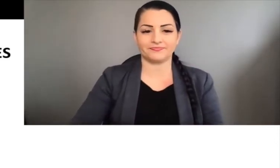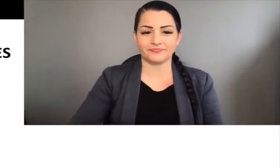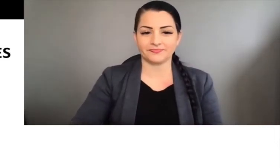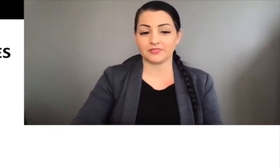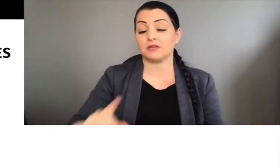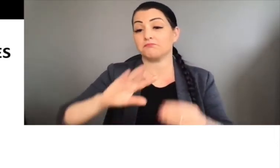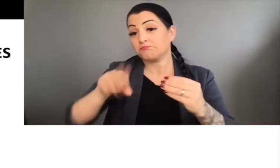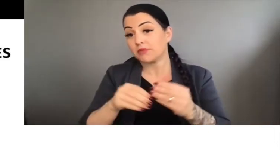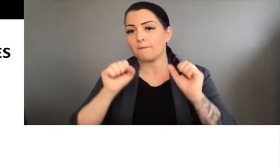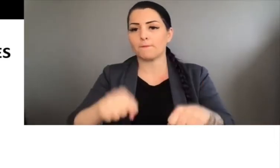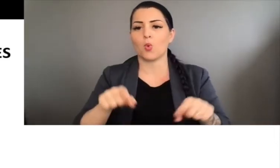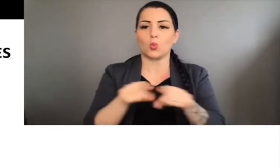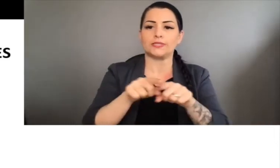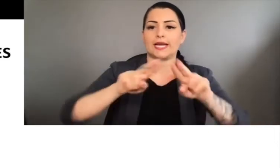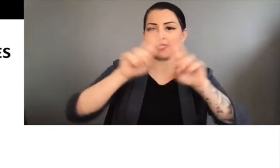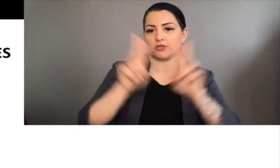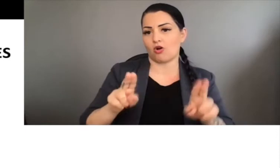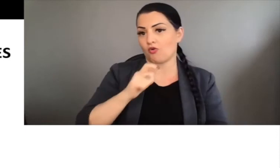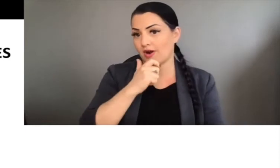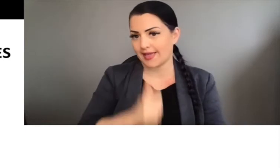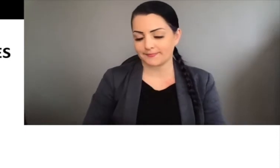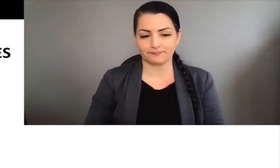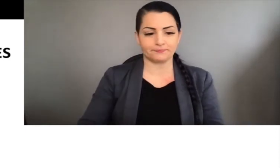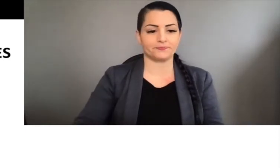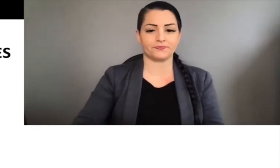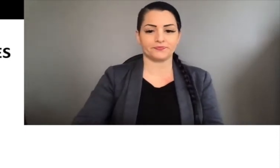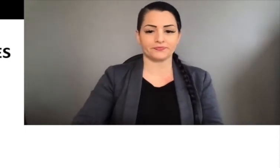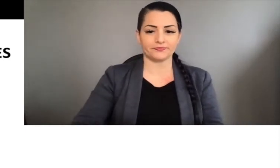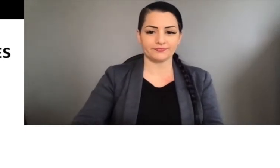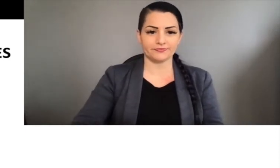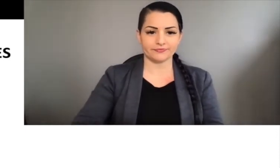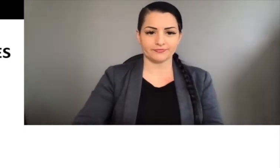avec possibilité aussi d'ajouter l'international et l'anglais.